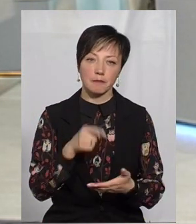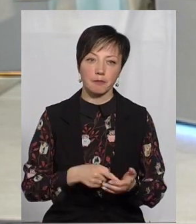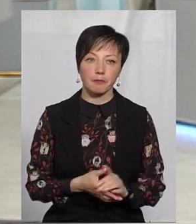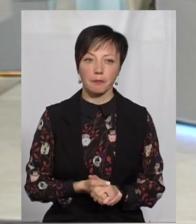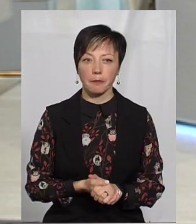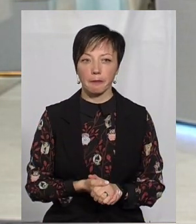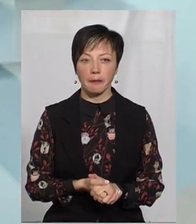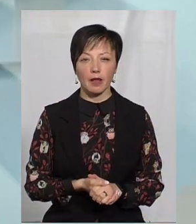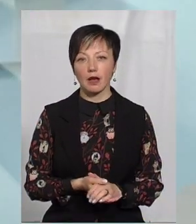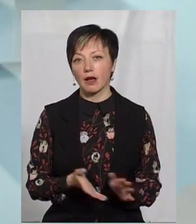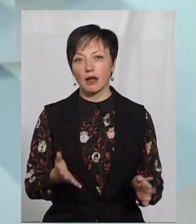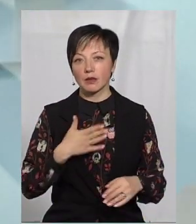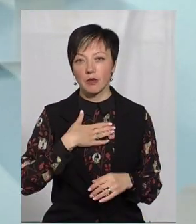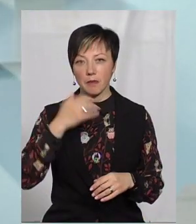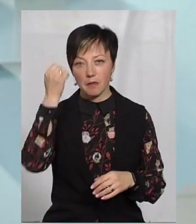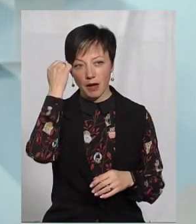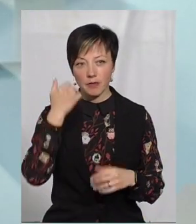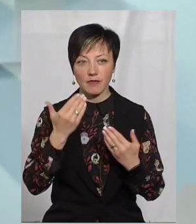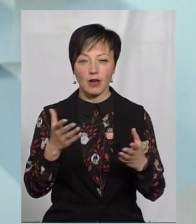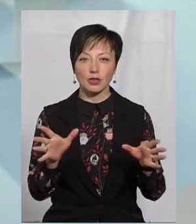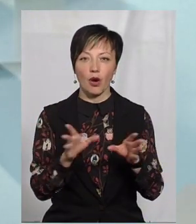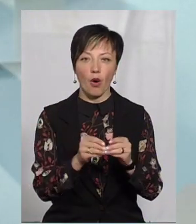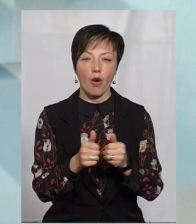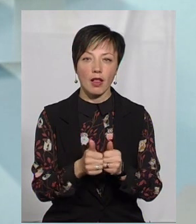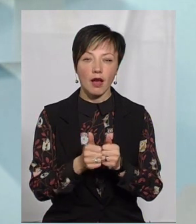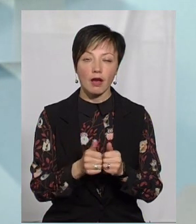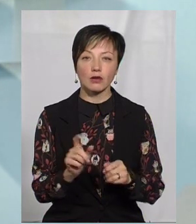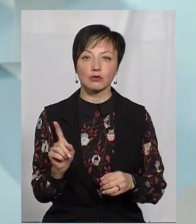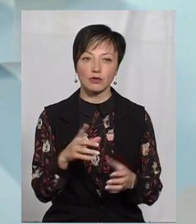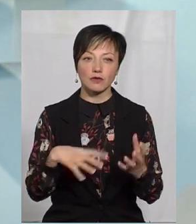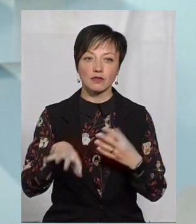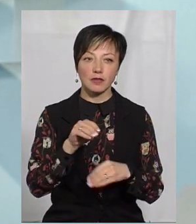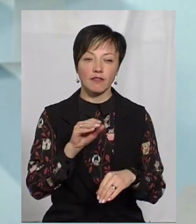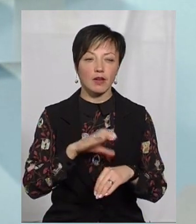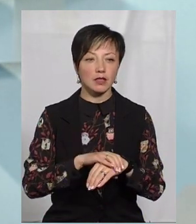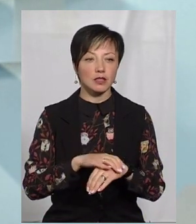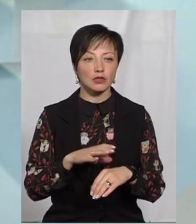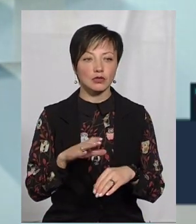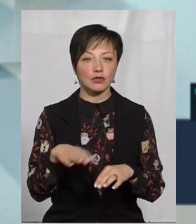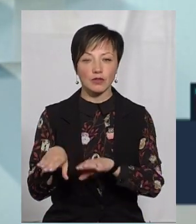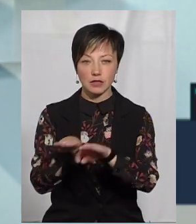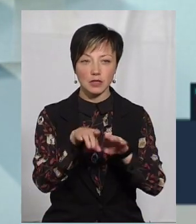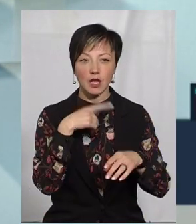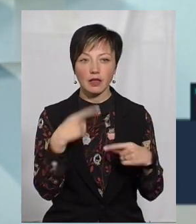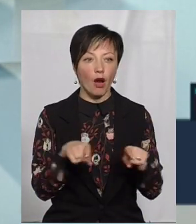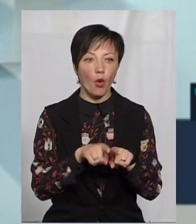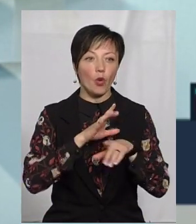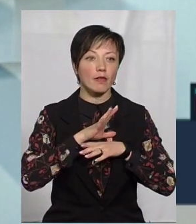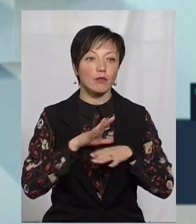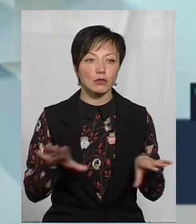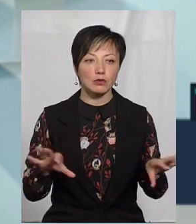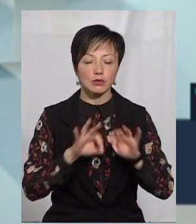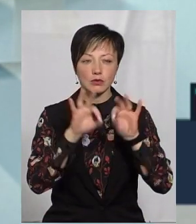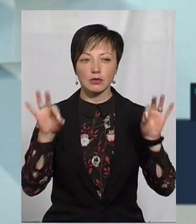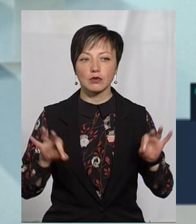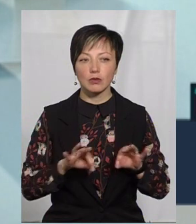Тут навіть покладаюсь не на свою пам'ять, а на пам'ять ваших колег, що всі фактично в один голос сказали, що такого не було на пам'яті